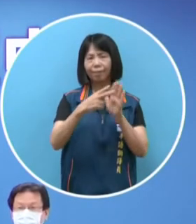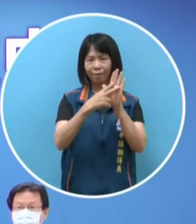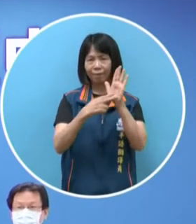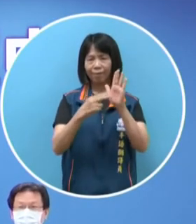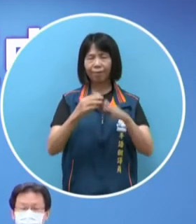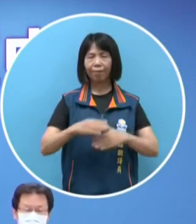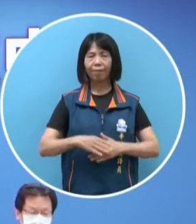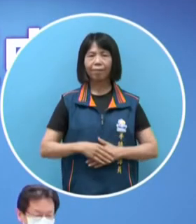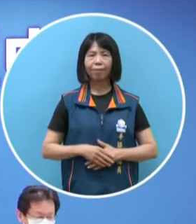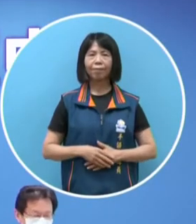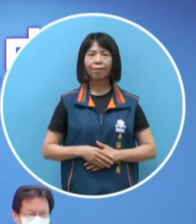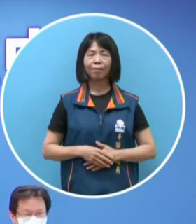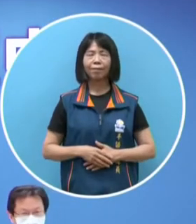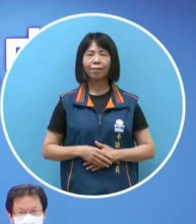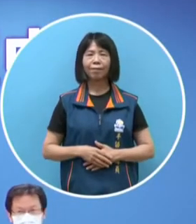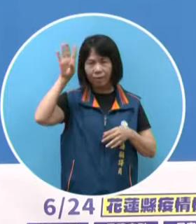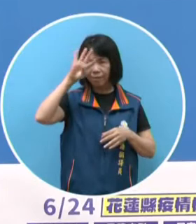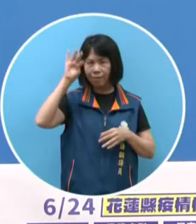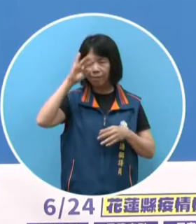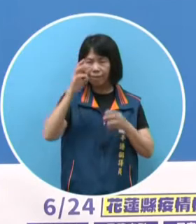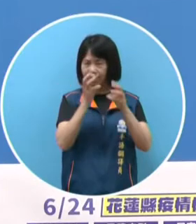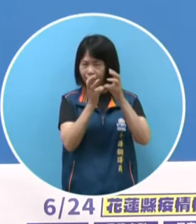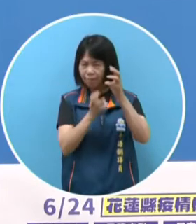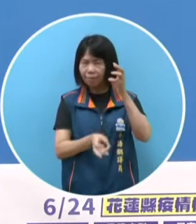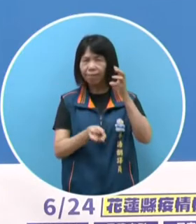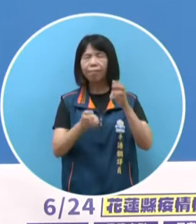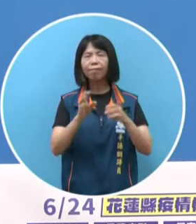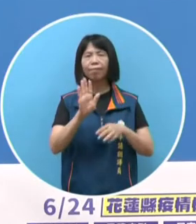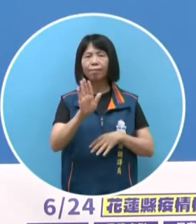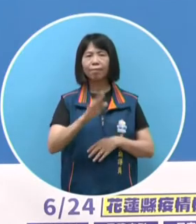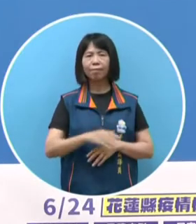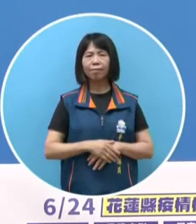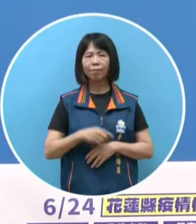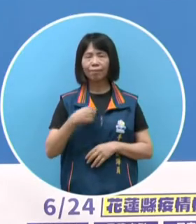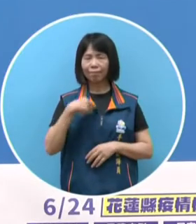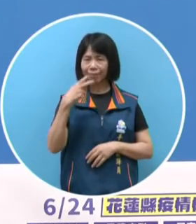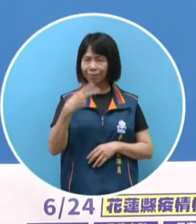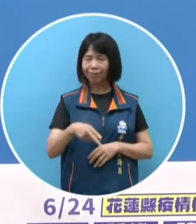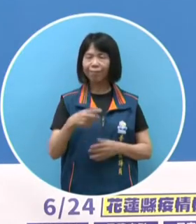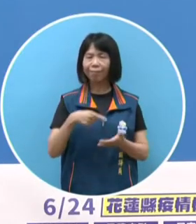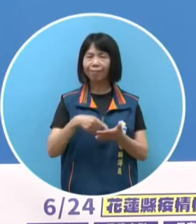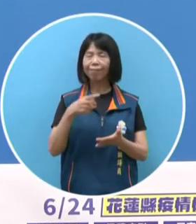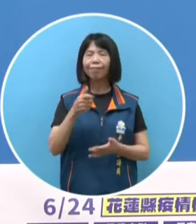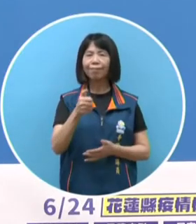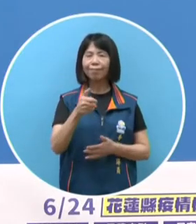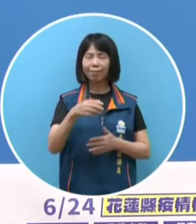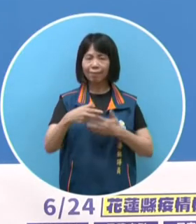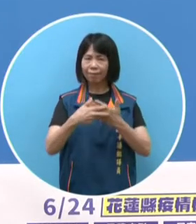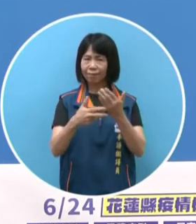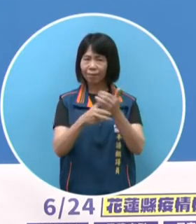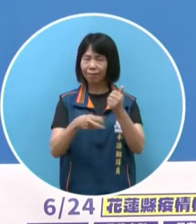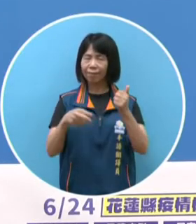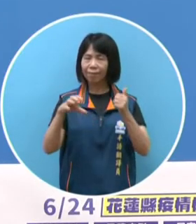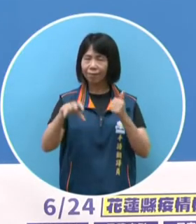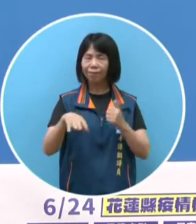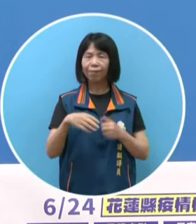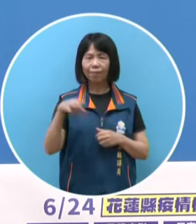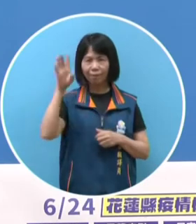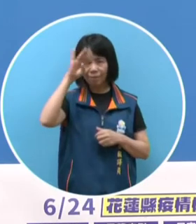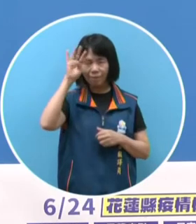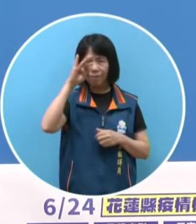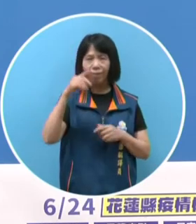希望他们能够尽早恢复身体的健康。 所以我要再一次谢谢卫生局，我们所有的疫调人